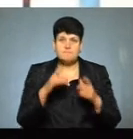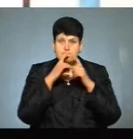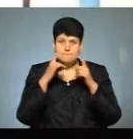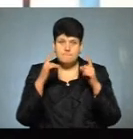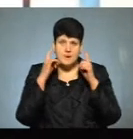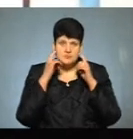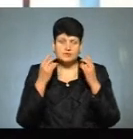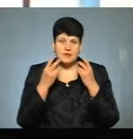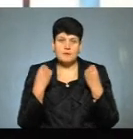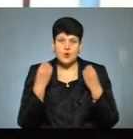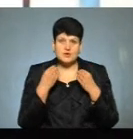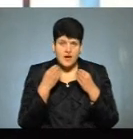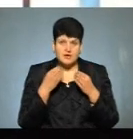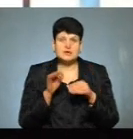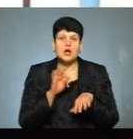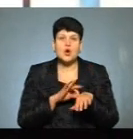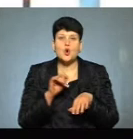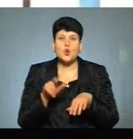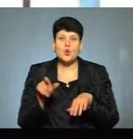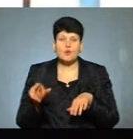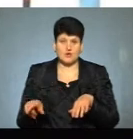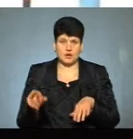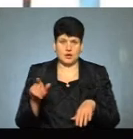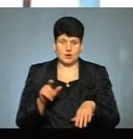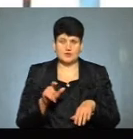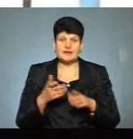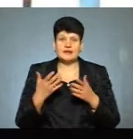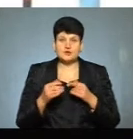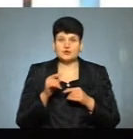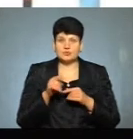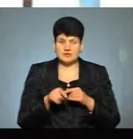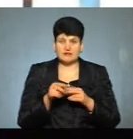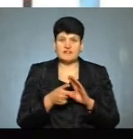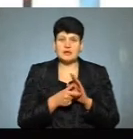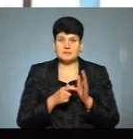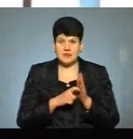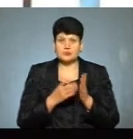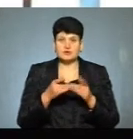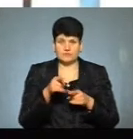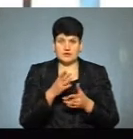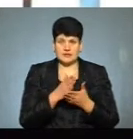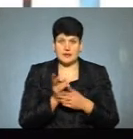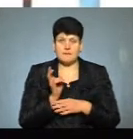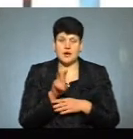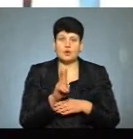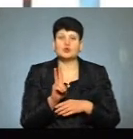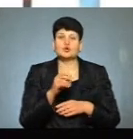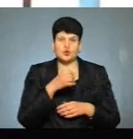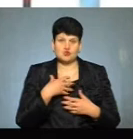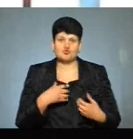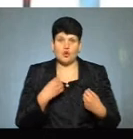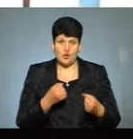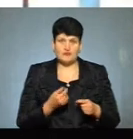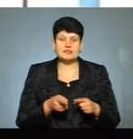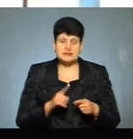повинні одягати лише хворі люди, якщо до них в кімнату, де вони перебувають, заходить хтось здоровий.